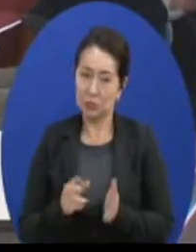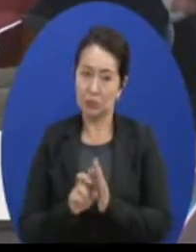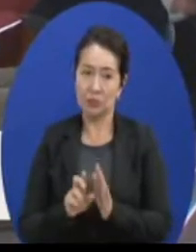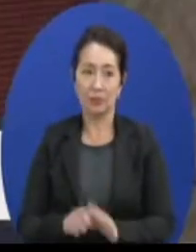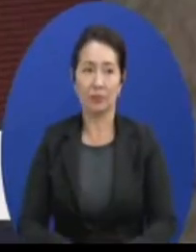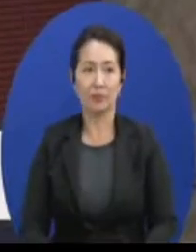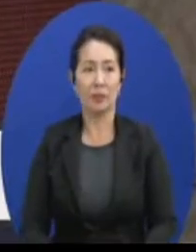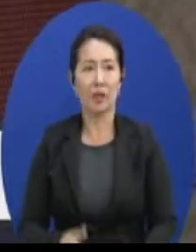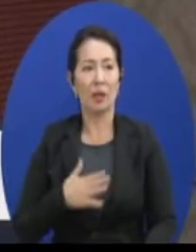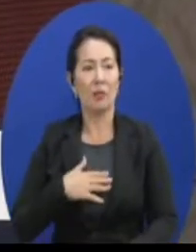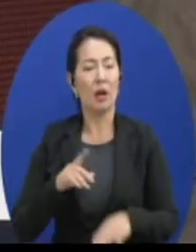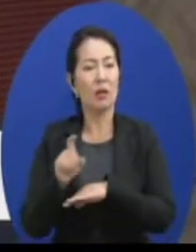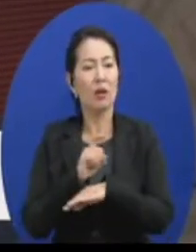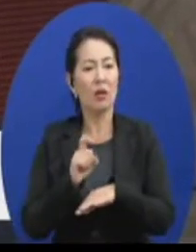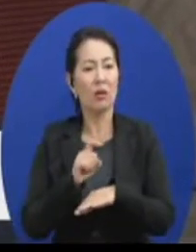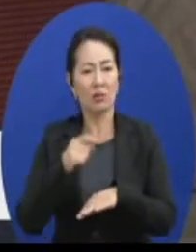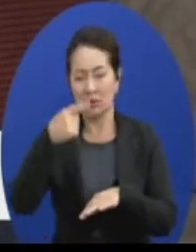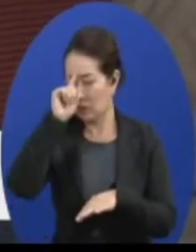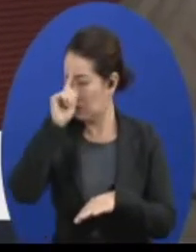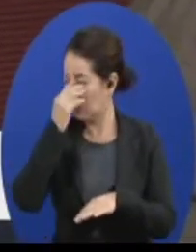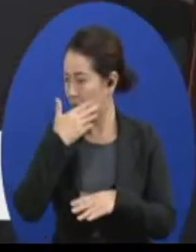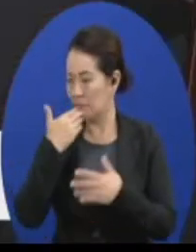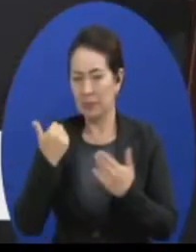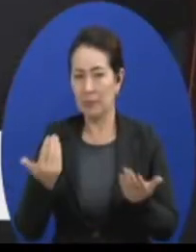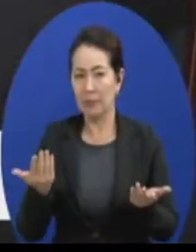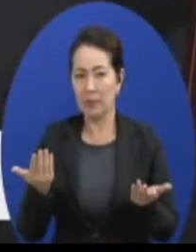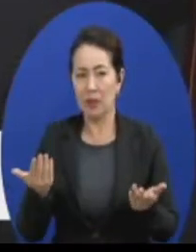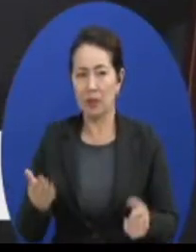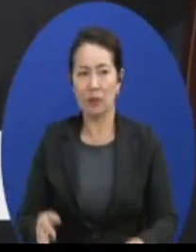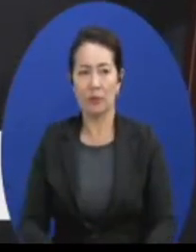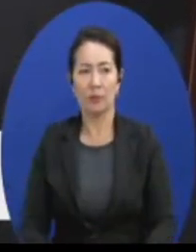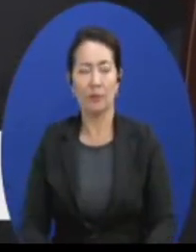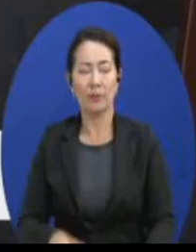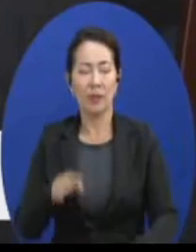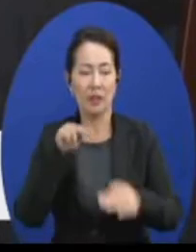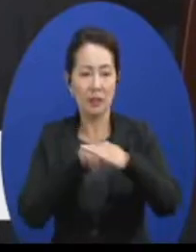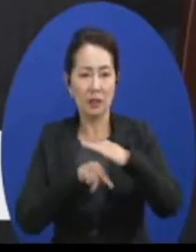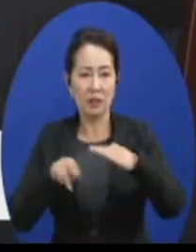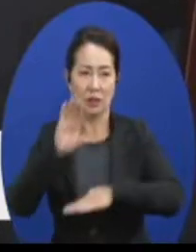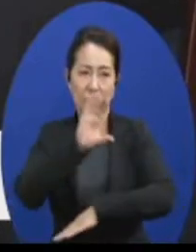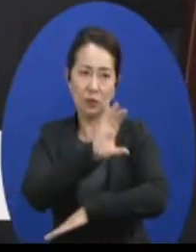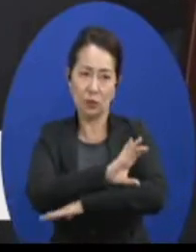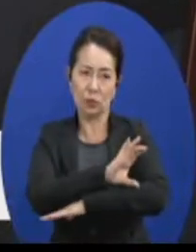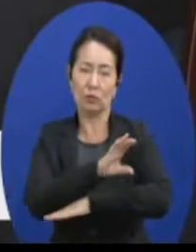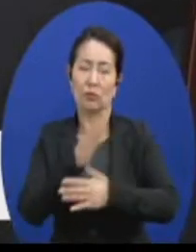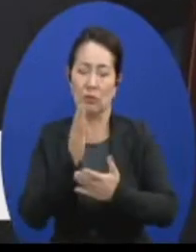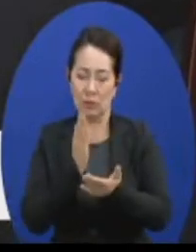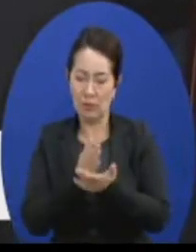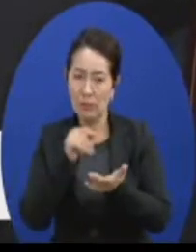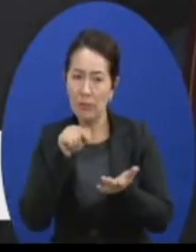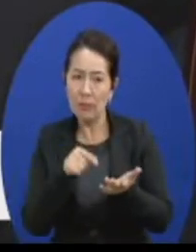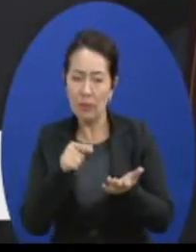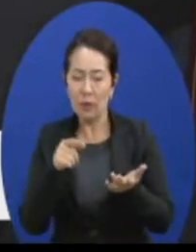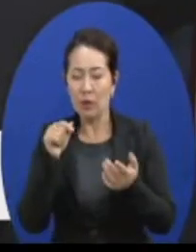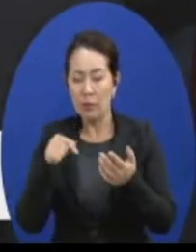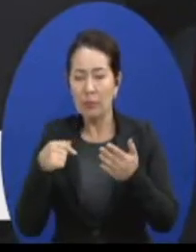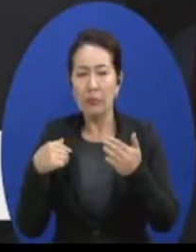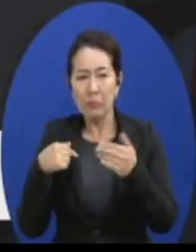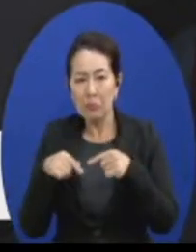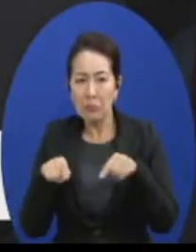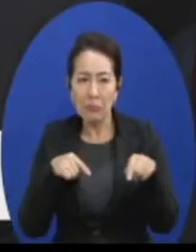орон дээр ерөөсө юуны нэгдсэн эмнэлэг бол байхгүй байгаа. Баяр хүчин зөвчлөлийн сургуулиуд энэ бол одоохондоо яг